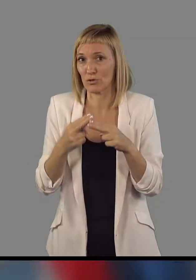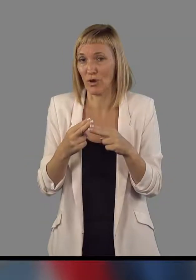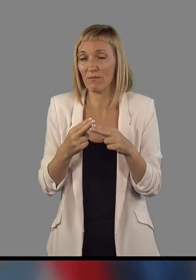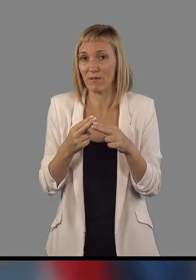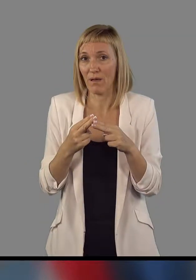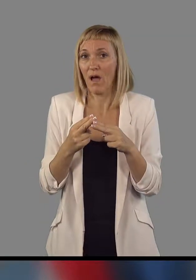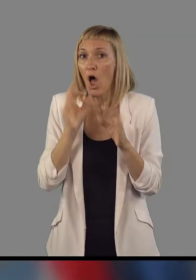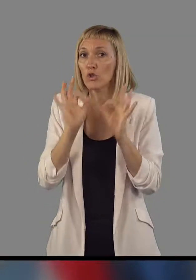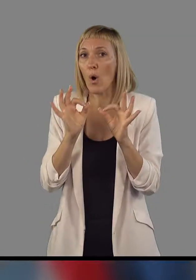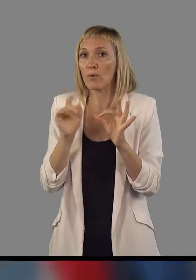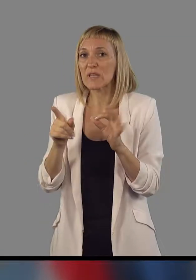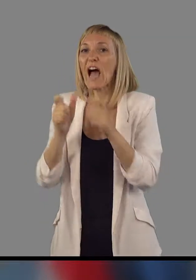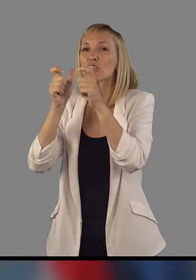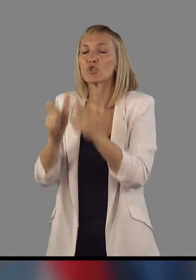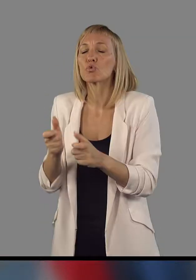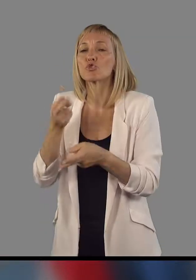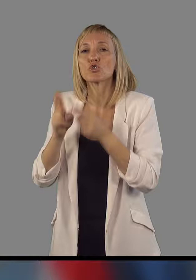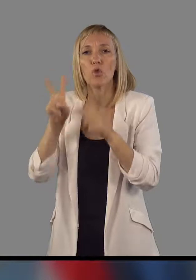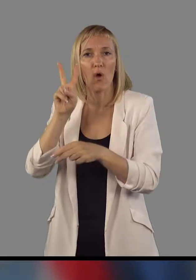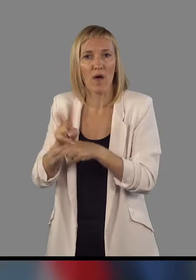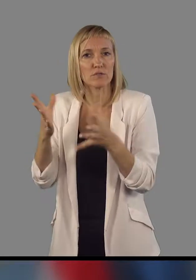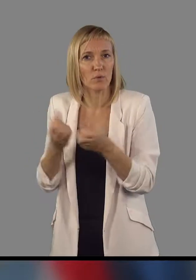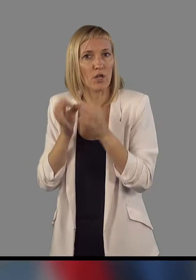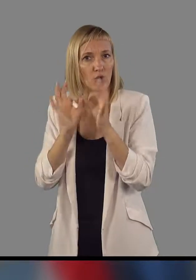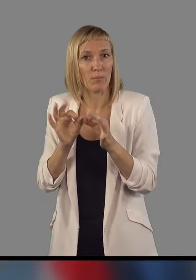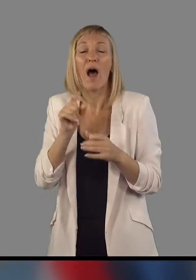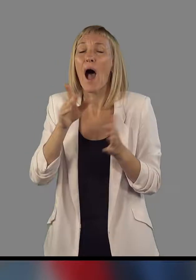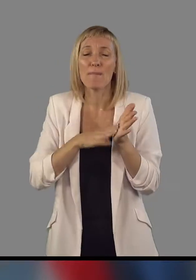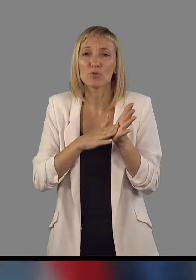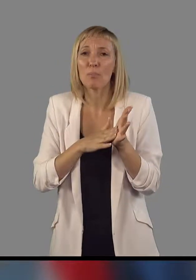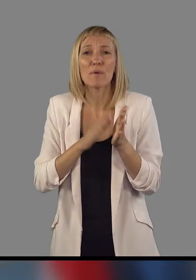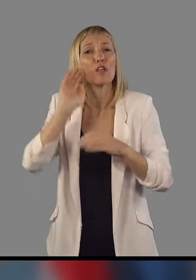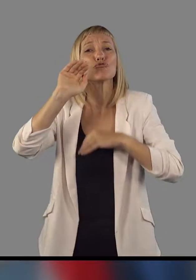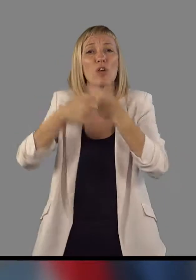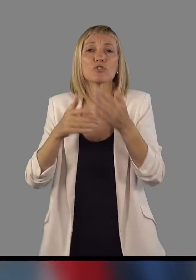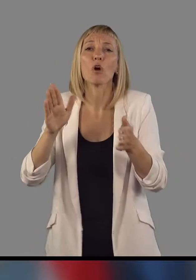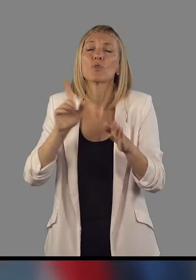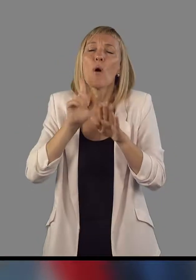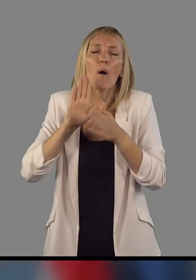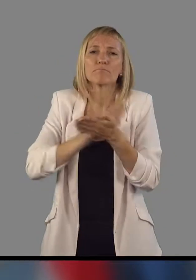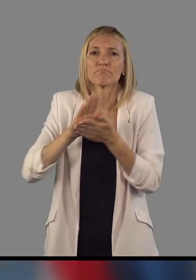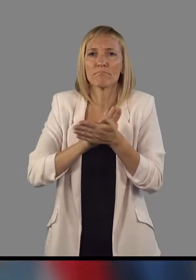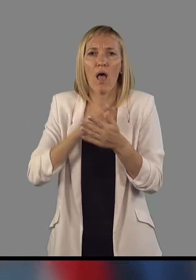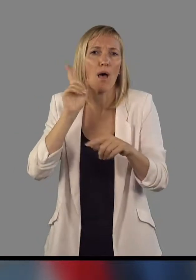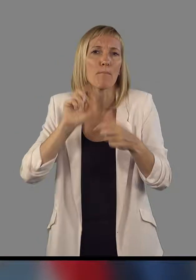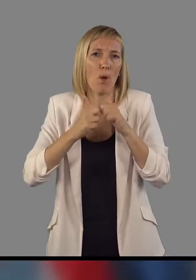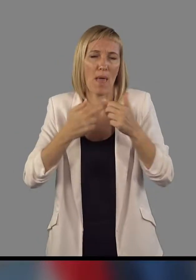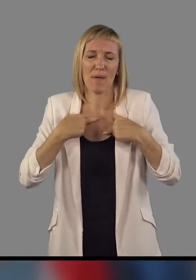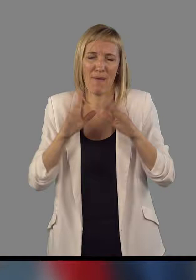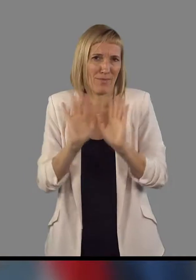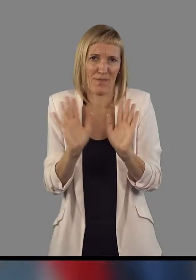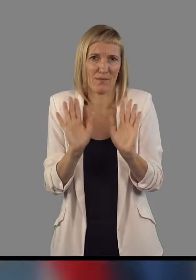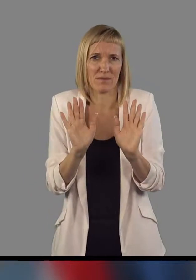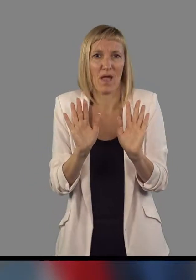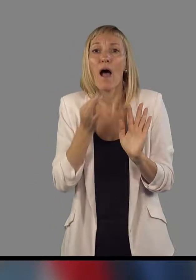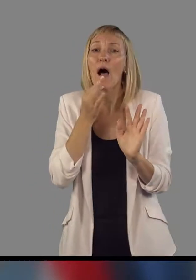tujini. Zato pravim, da seveda vse skupaj ne bo pomenilo, da bomo kar čez noč odpravili vse te probleme, ki jih